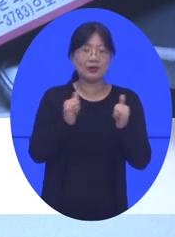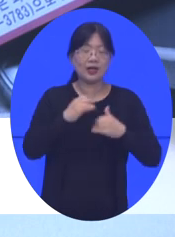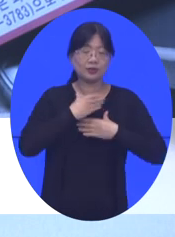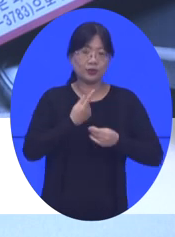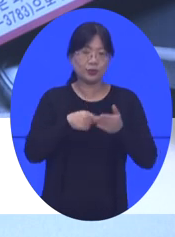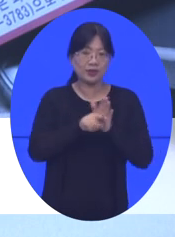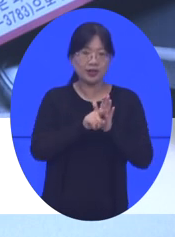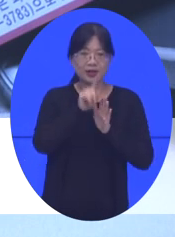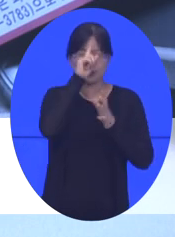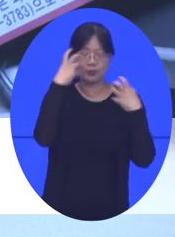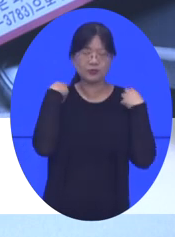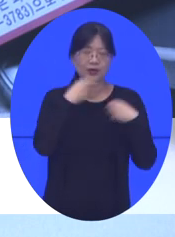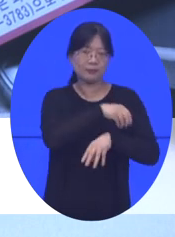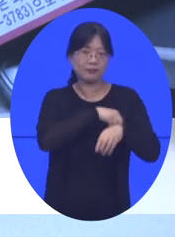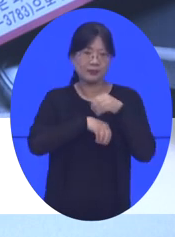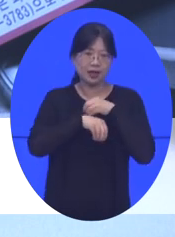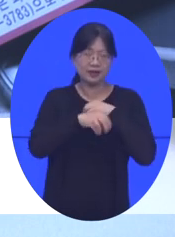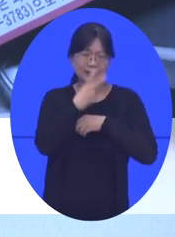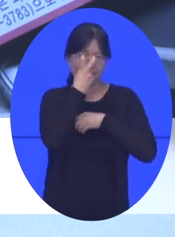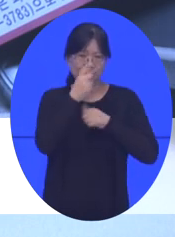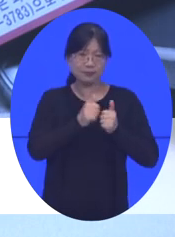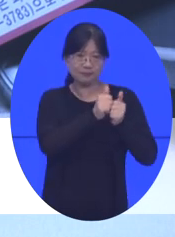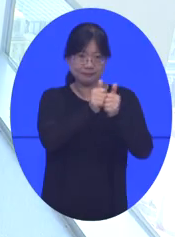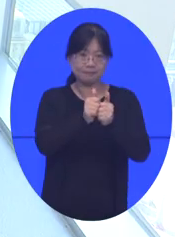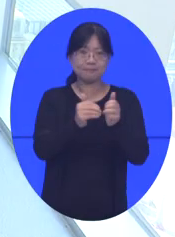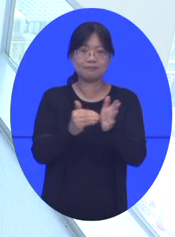나섰습니다. 단속 현장에 동행 취재했습니다.